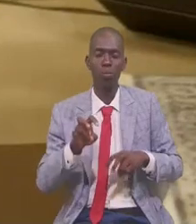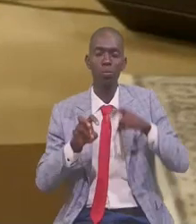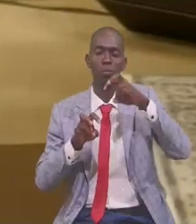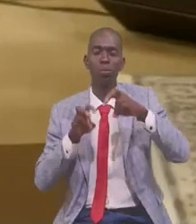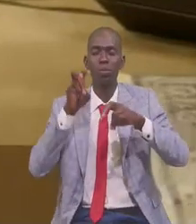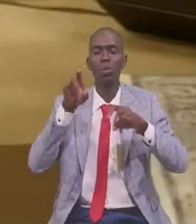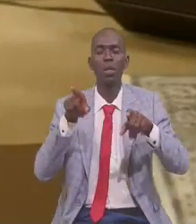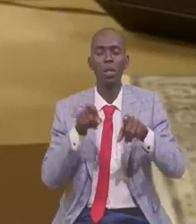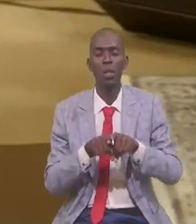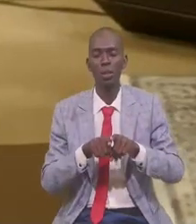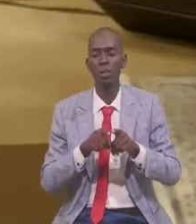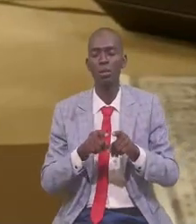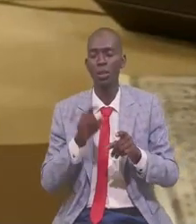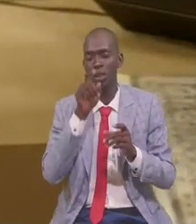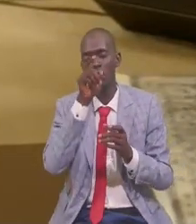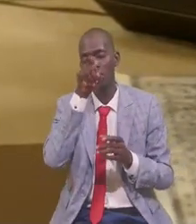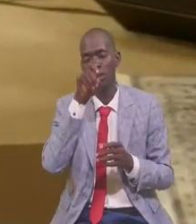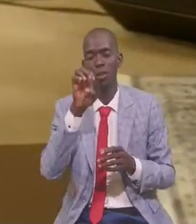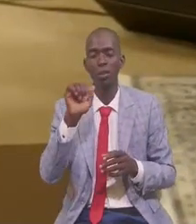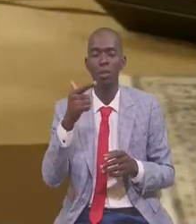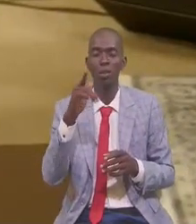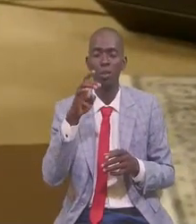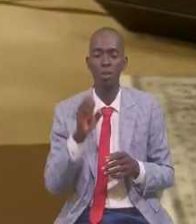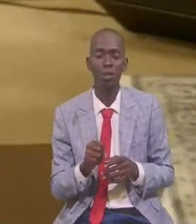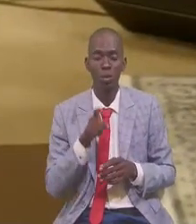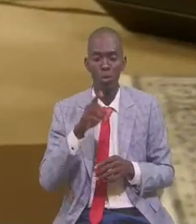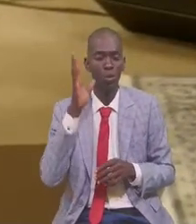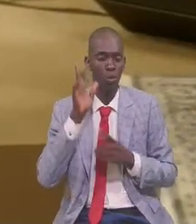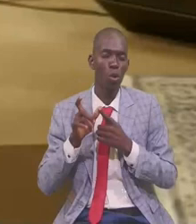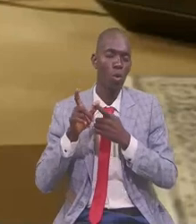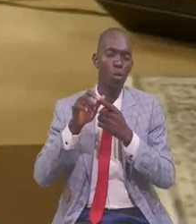aigles. Tu vas courir, tu ne seras pas fatigué.